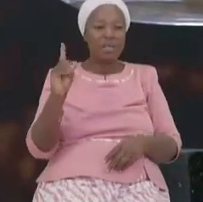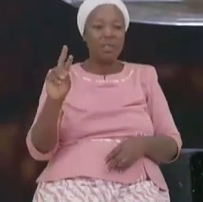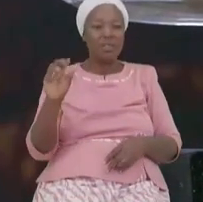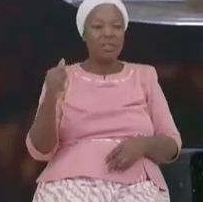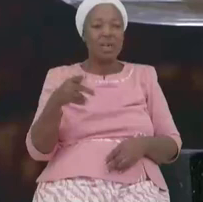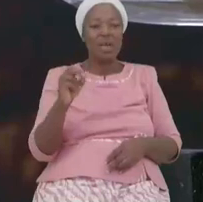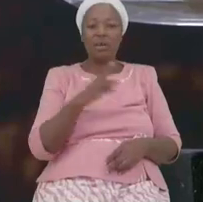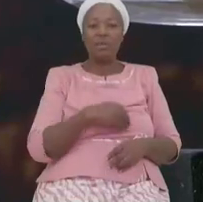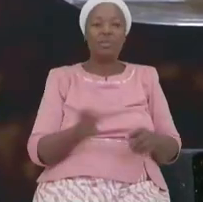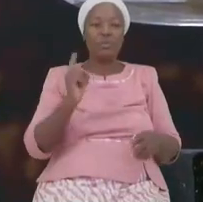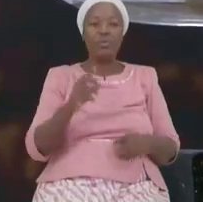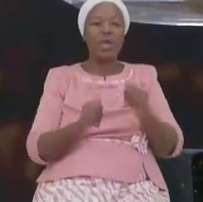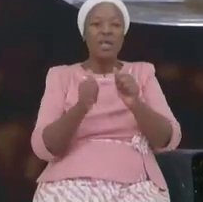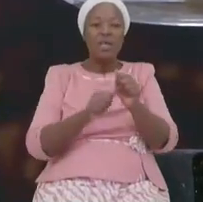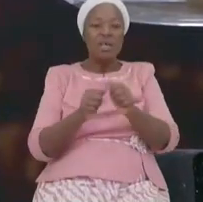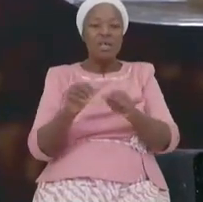des jonques.